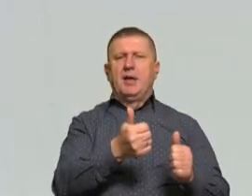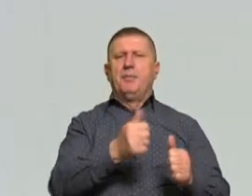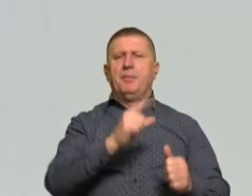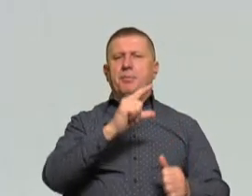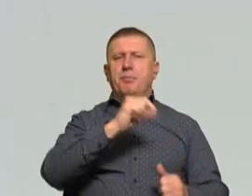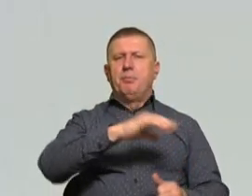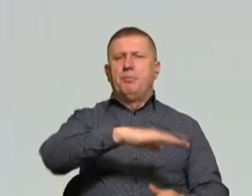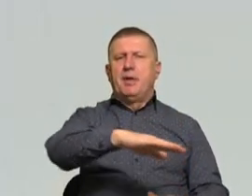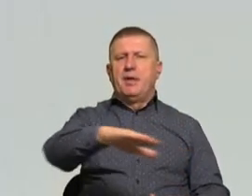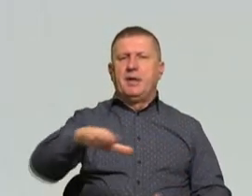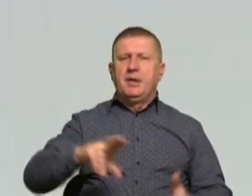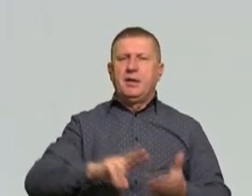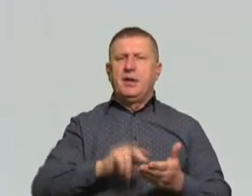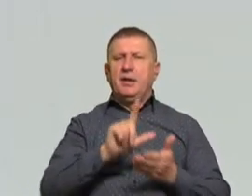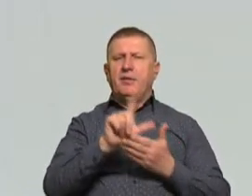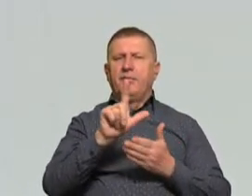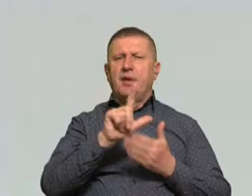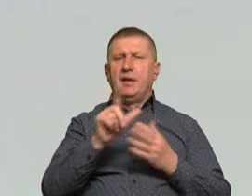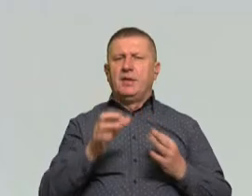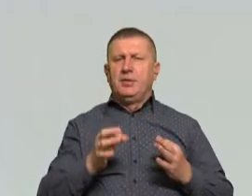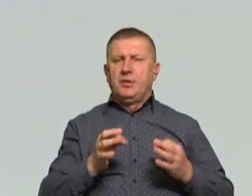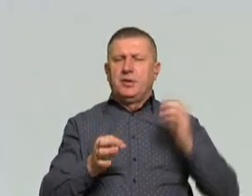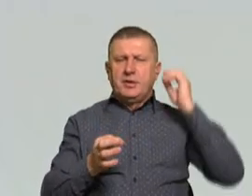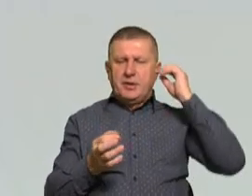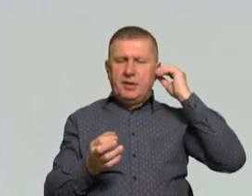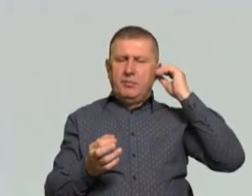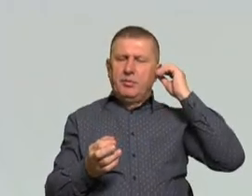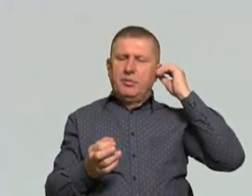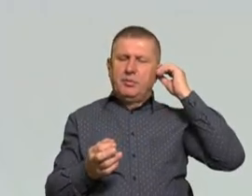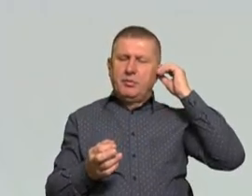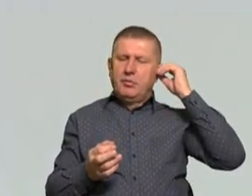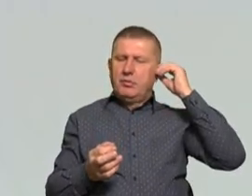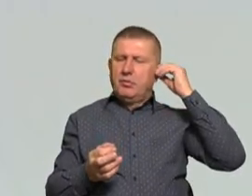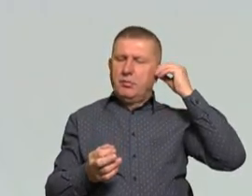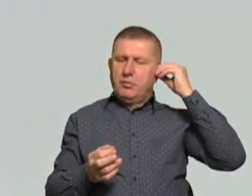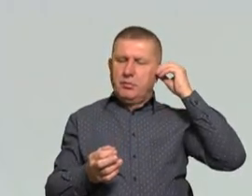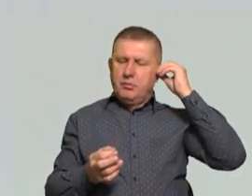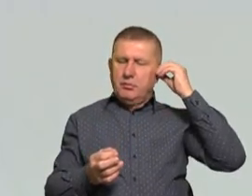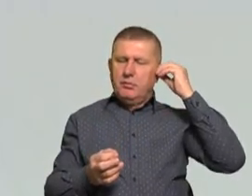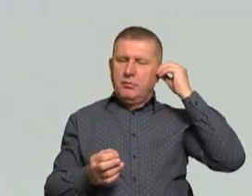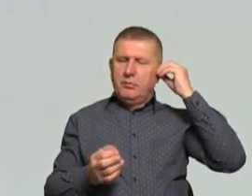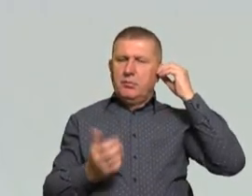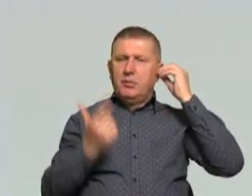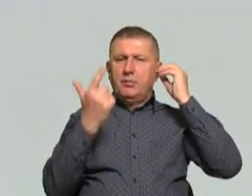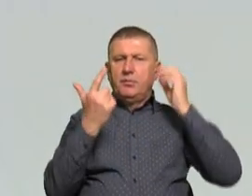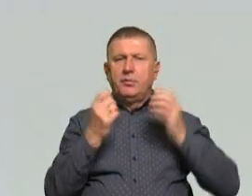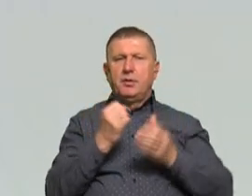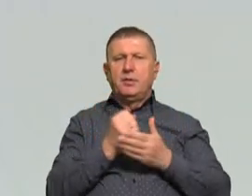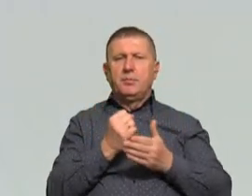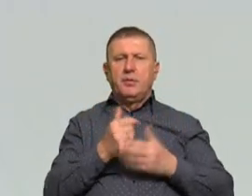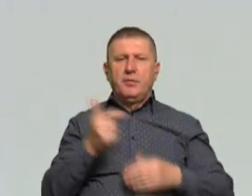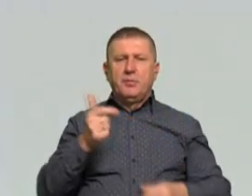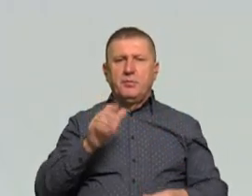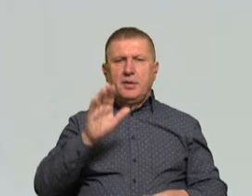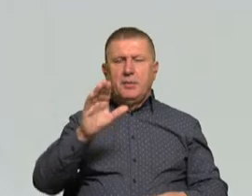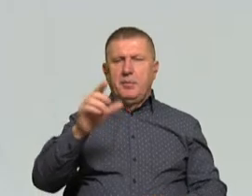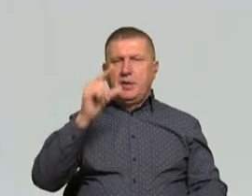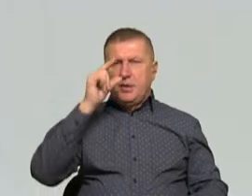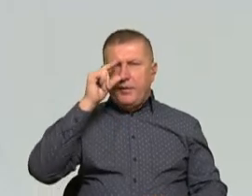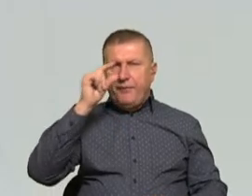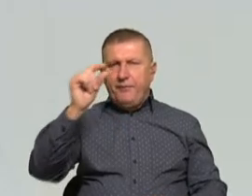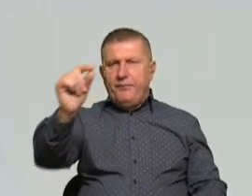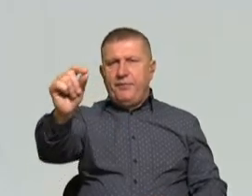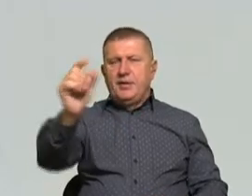na 12 samochodów. No, uważam, że to nie w tą stronę droga. Druga kwestia. Powinien mieć jakąś wizję, wizję